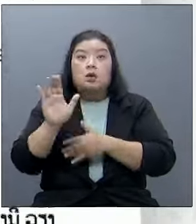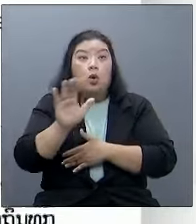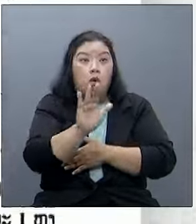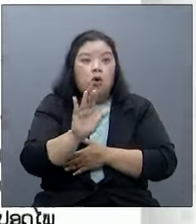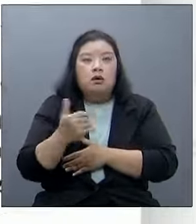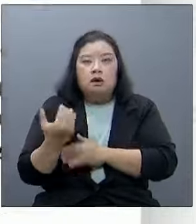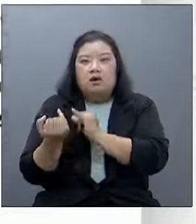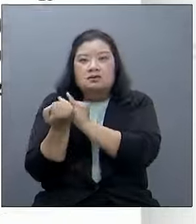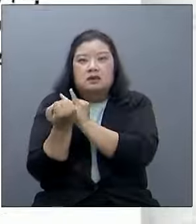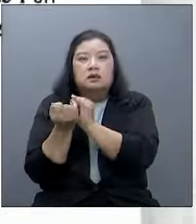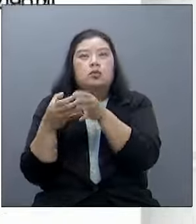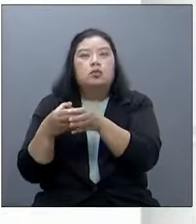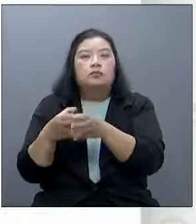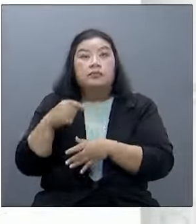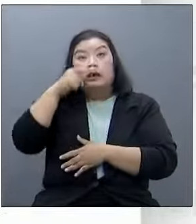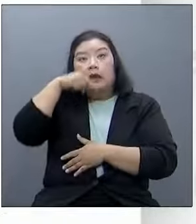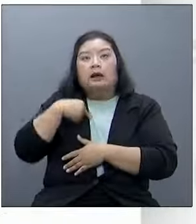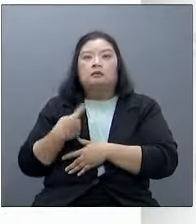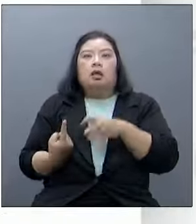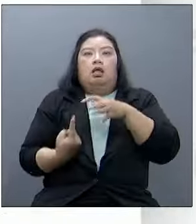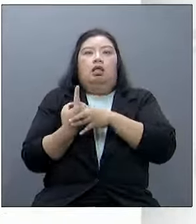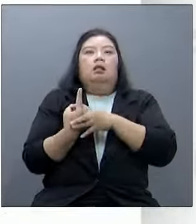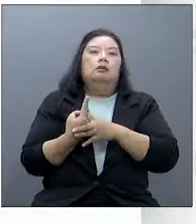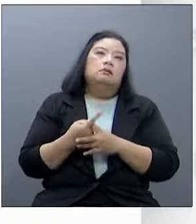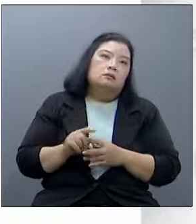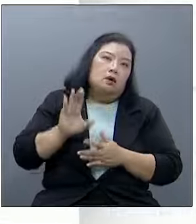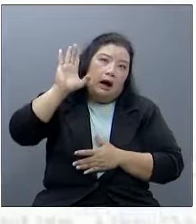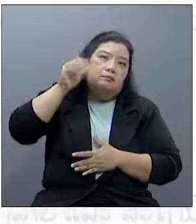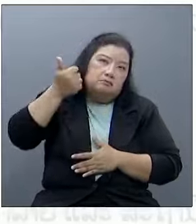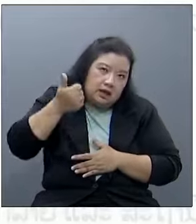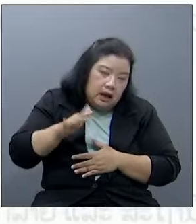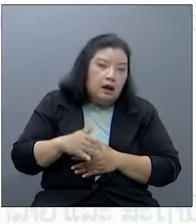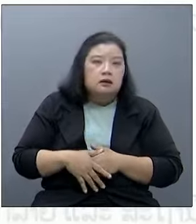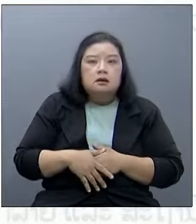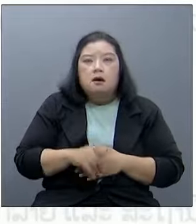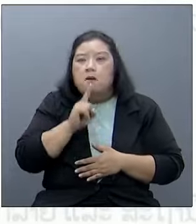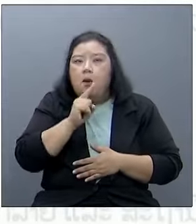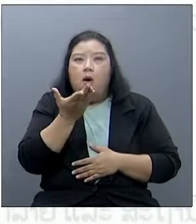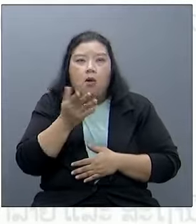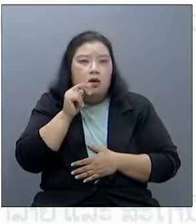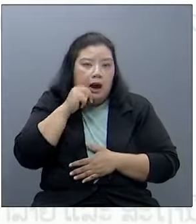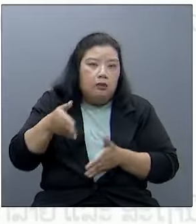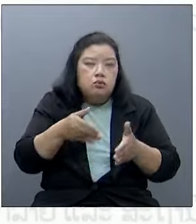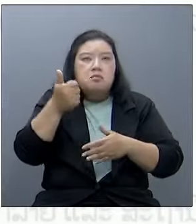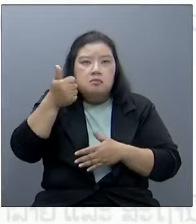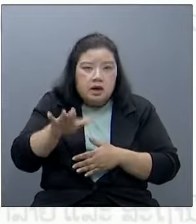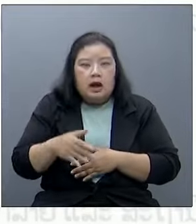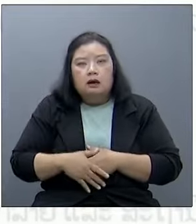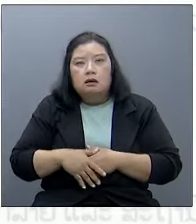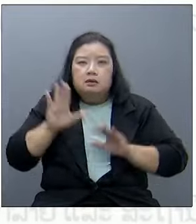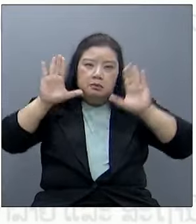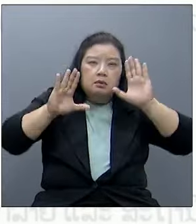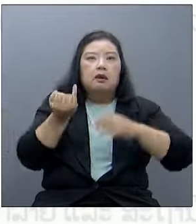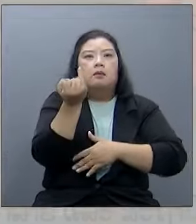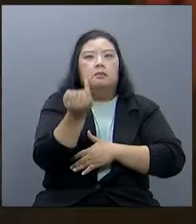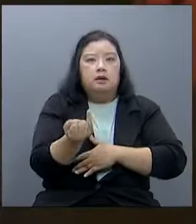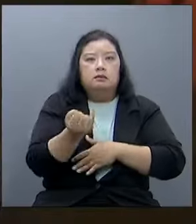ฝ่ายเดียวกันทำให้ไยไม่คอยจะมีเรüneวแรงไม่คอยจะมีปาก มีเสียงในการจัดการน้ำ โหทอะไรก็แผ้ค